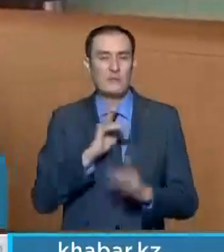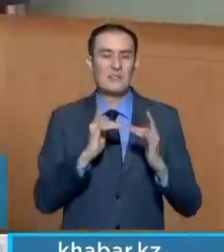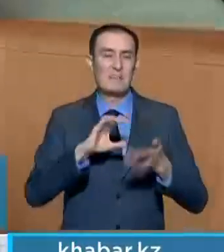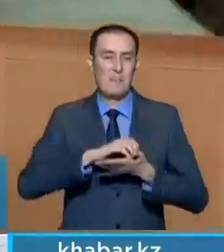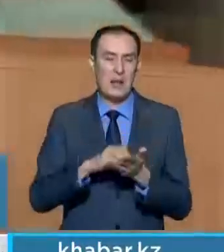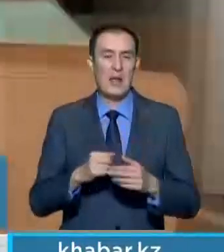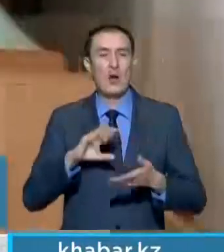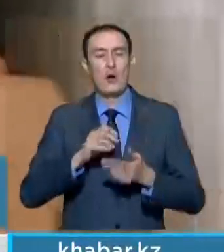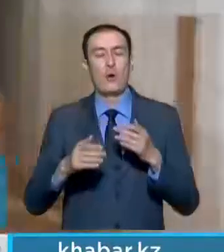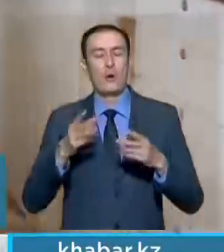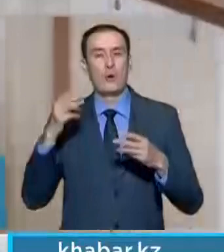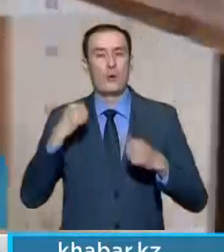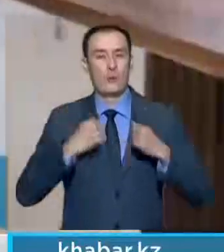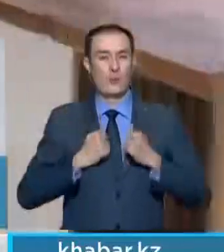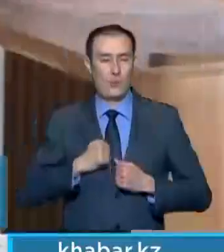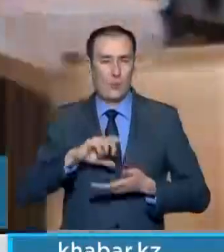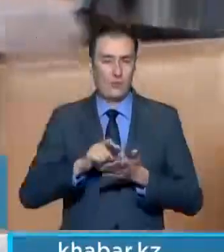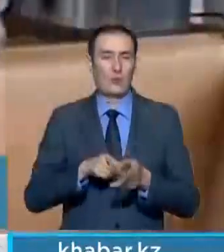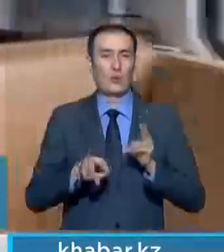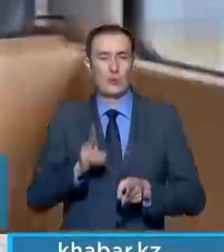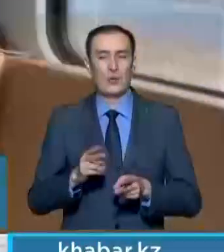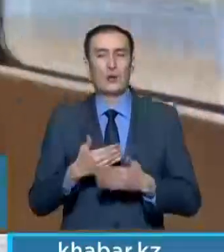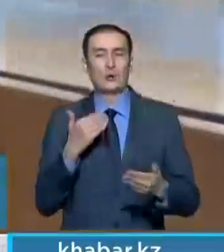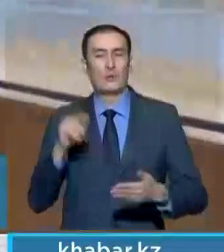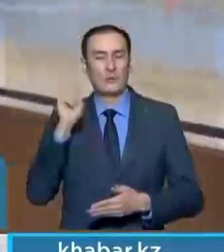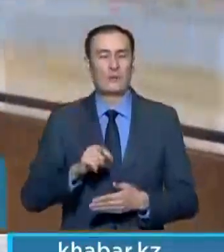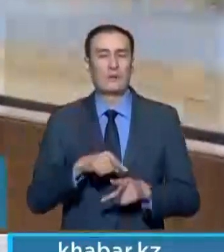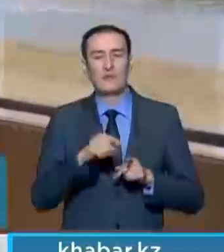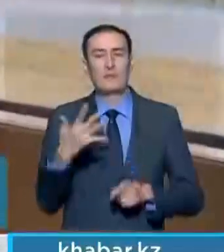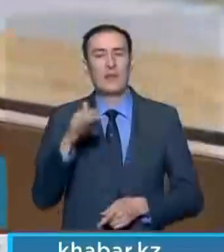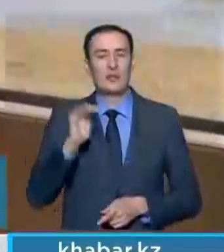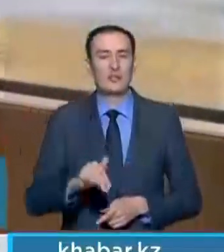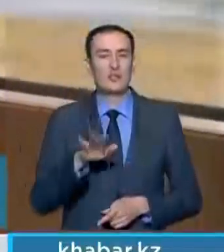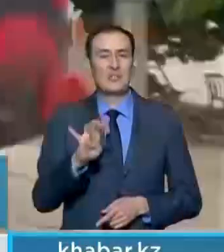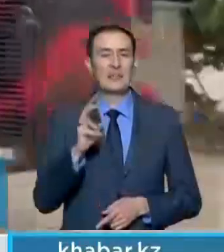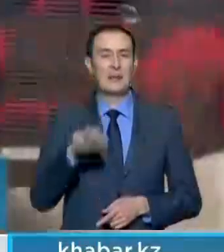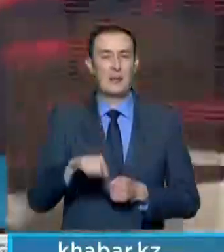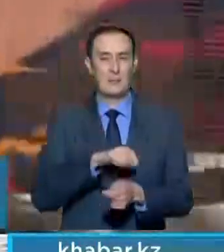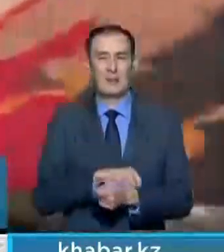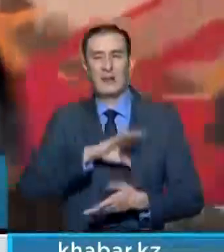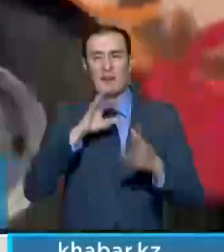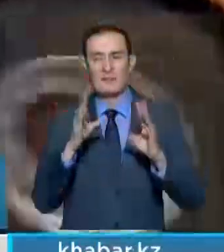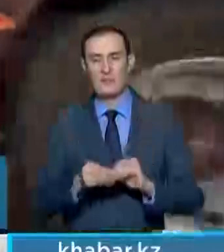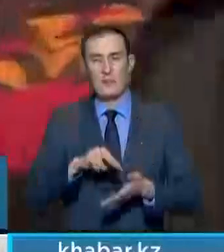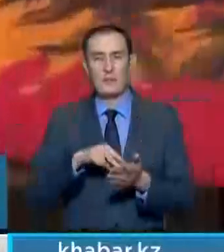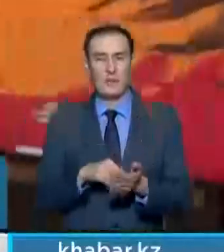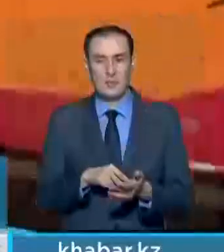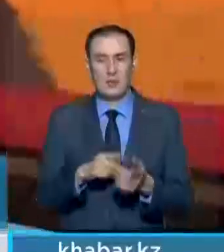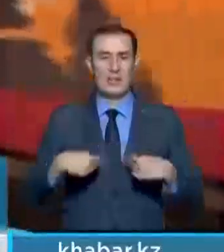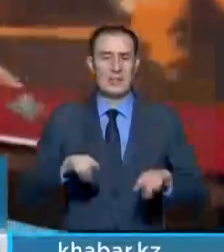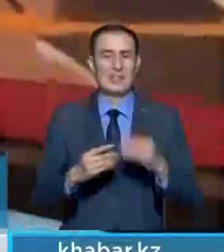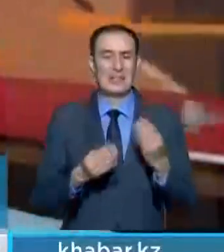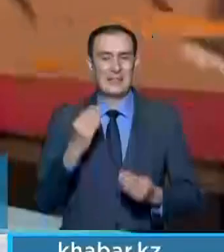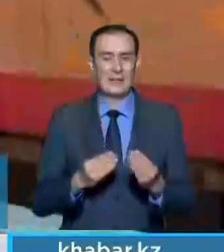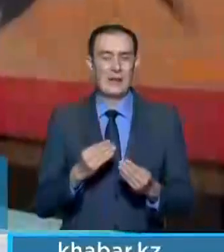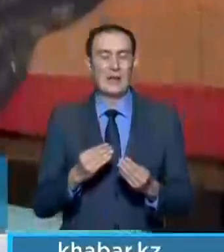ванная комната и кухня до столицы Казахстана супругом предстоит путь в 5.400 км всего как прогнозируют организаторы игр